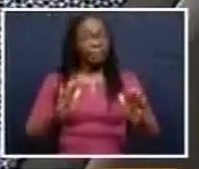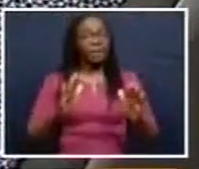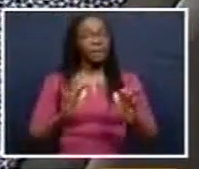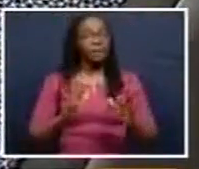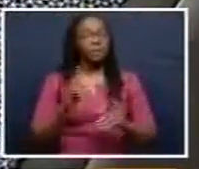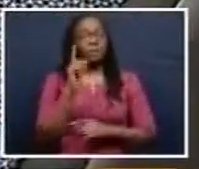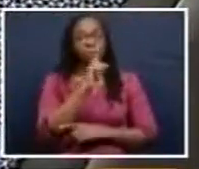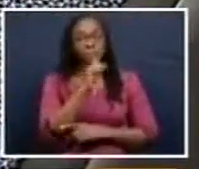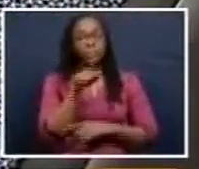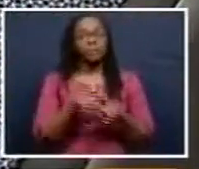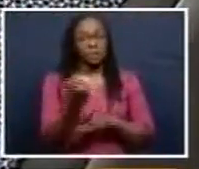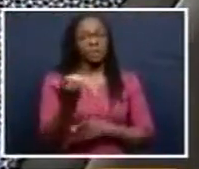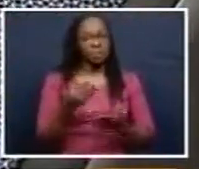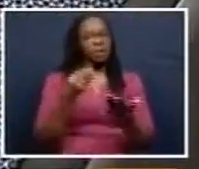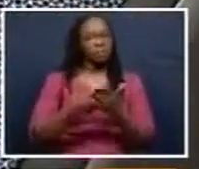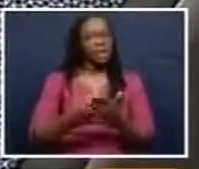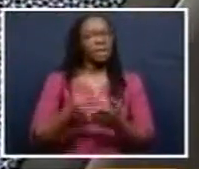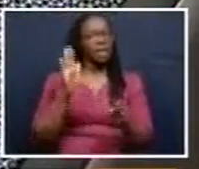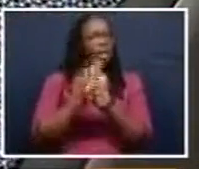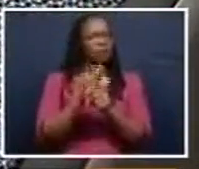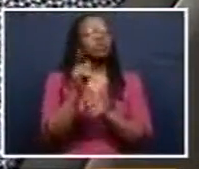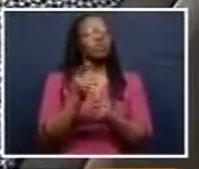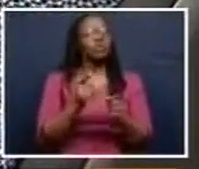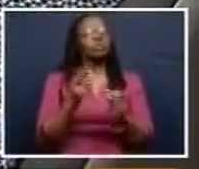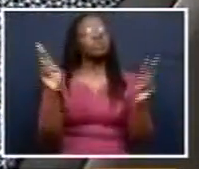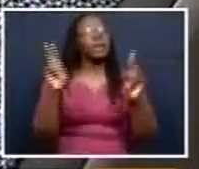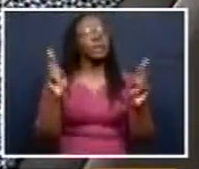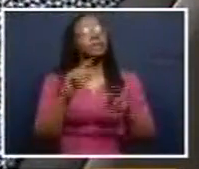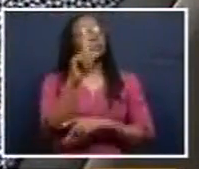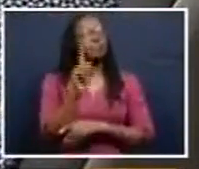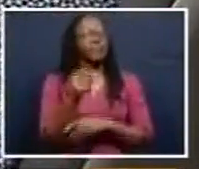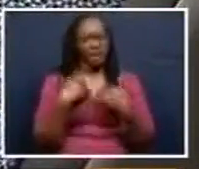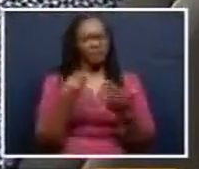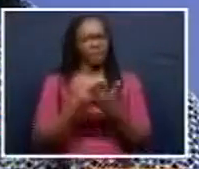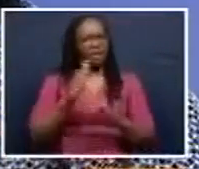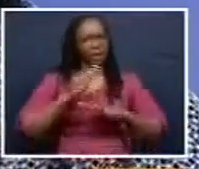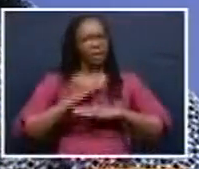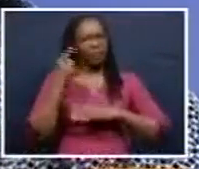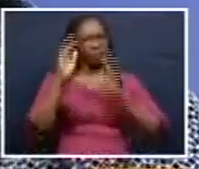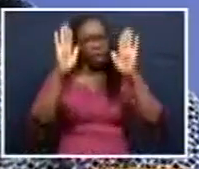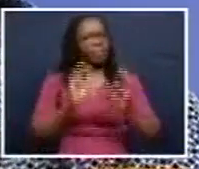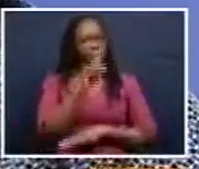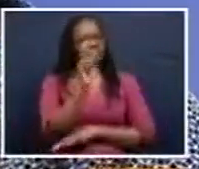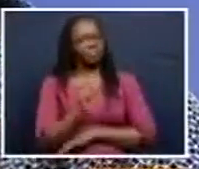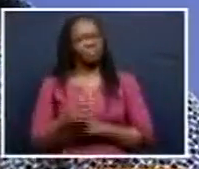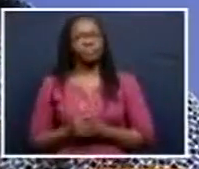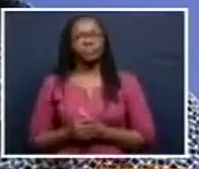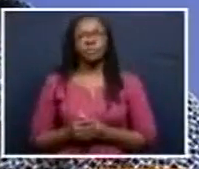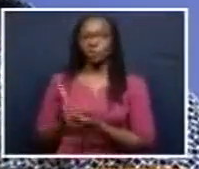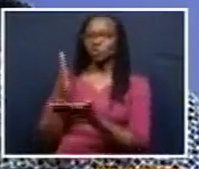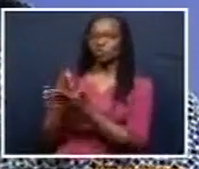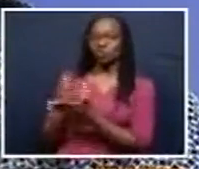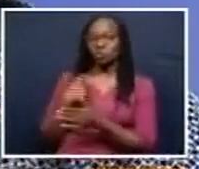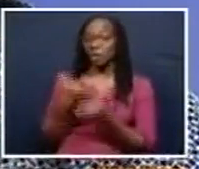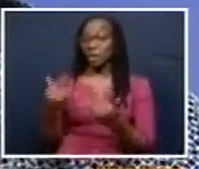na inahitaji rasilimali nyingi. Amejipanga vipi? Je, ana rasilimali ya kutosha kuendesha kampeni? Kwanza ninasema wakati huu sina pesa. Sina